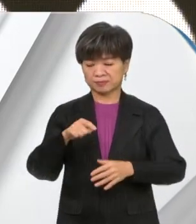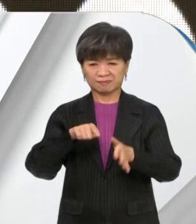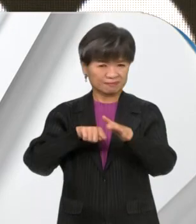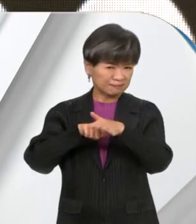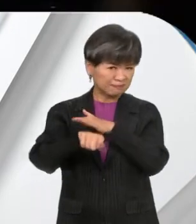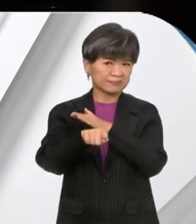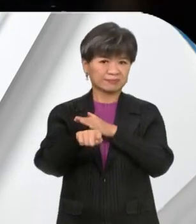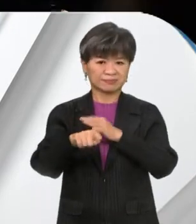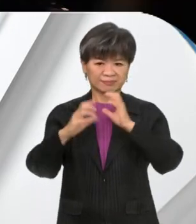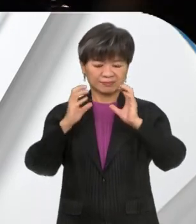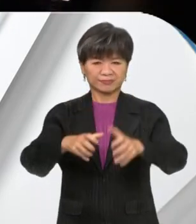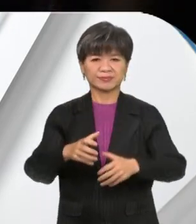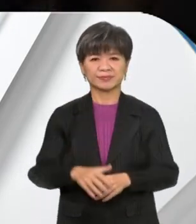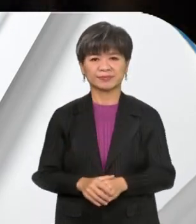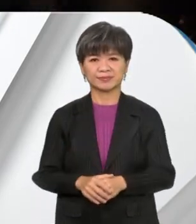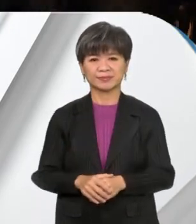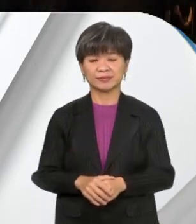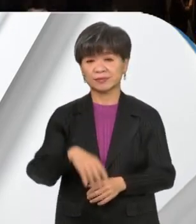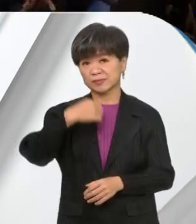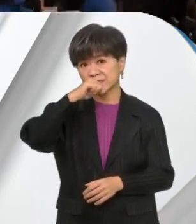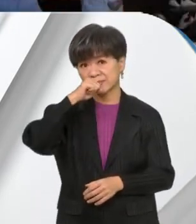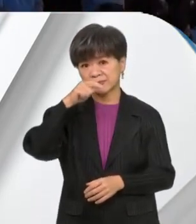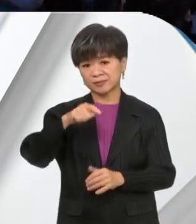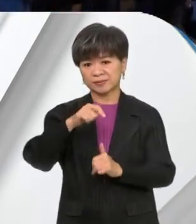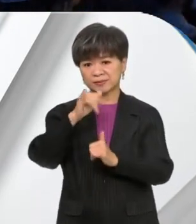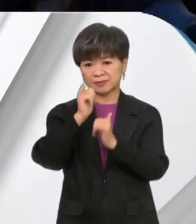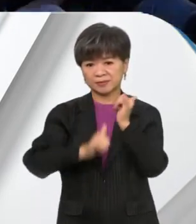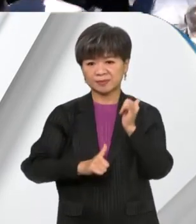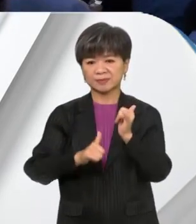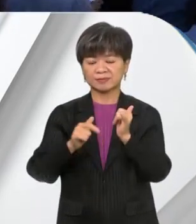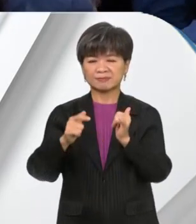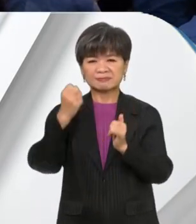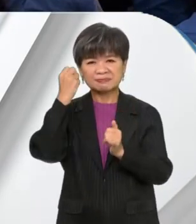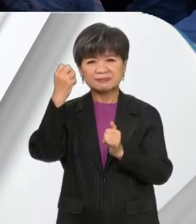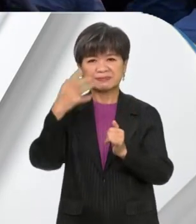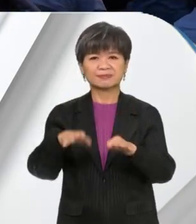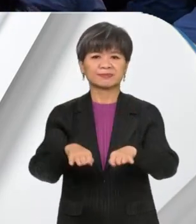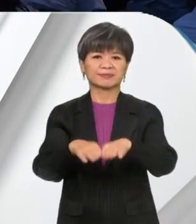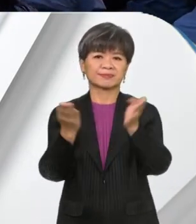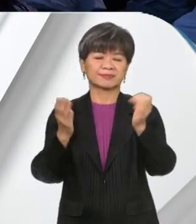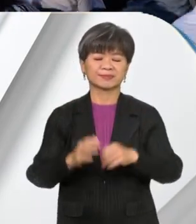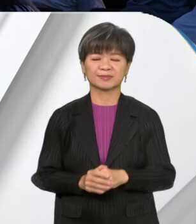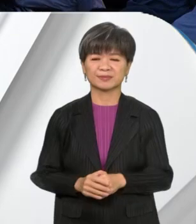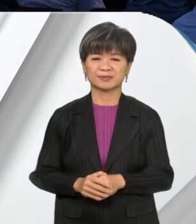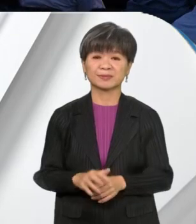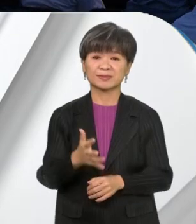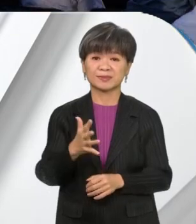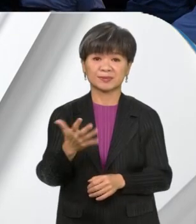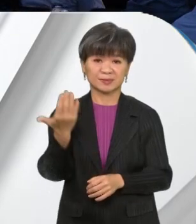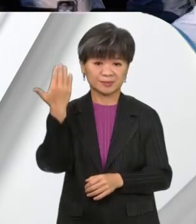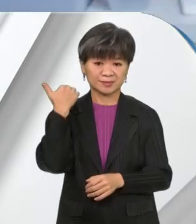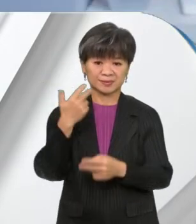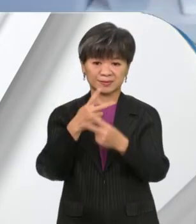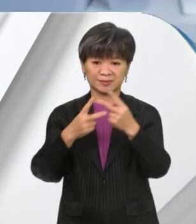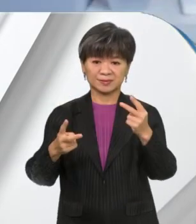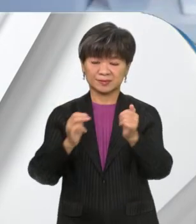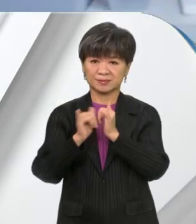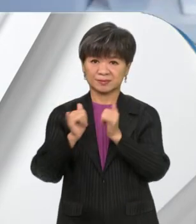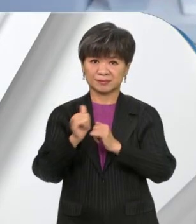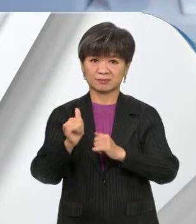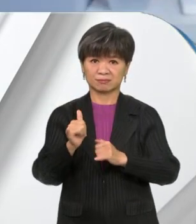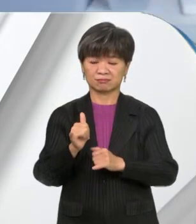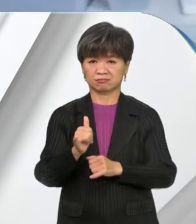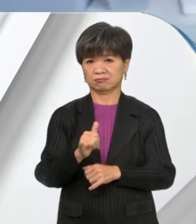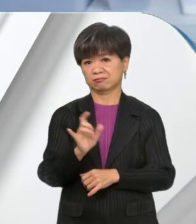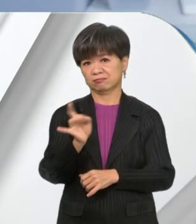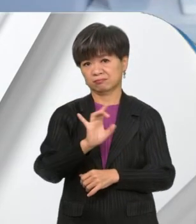勇敢的创台。 对台湾来讲，是在历史的开创性的一张嘢的啦，因为过去行业啊冇机会有自家